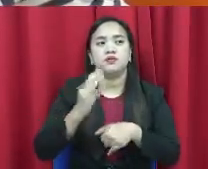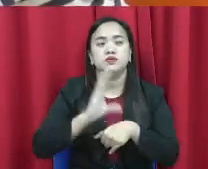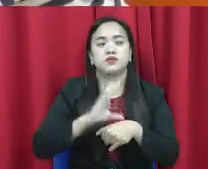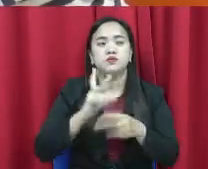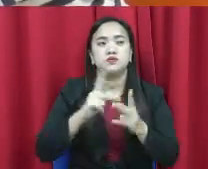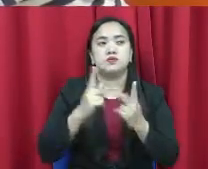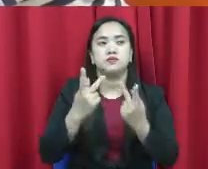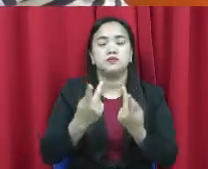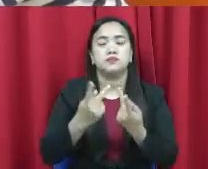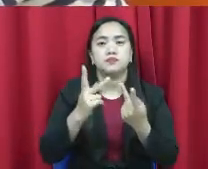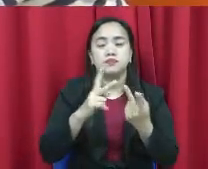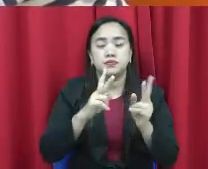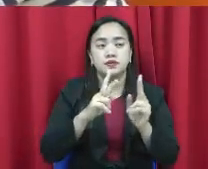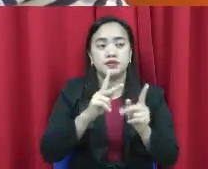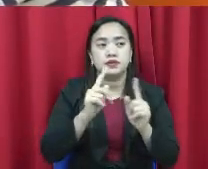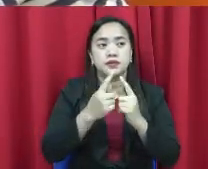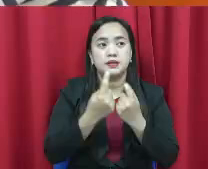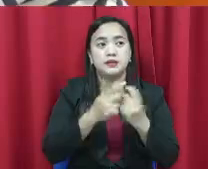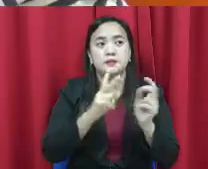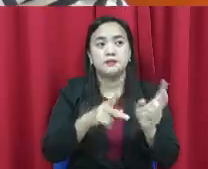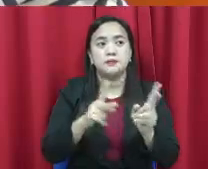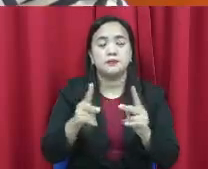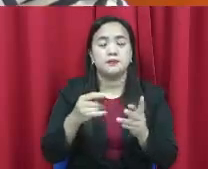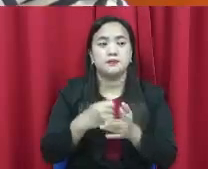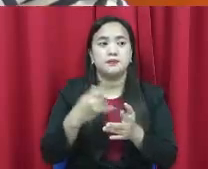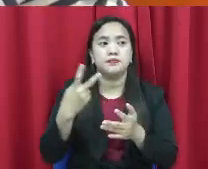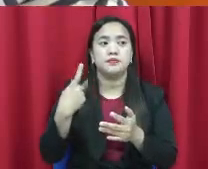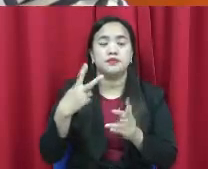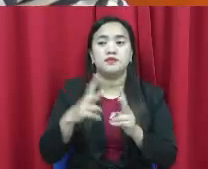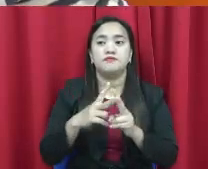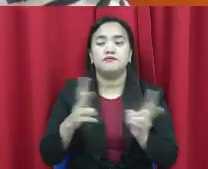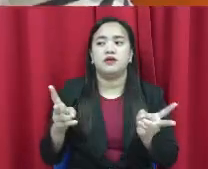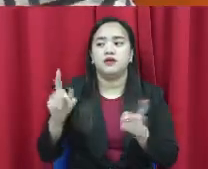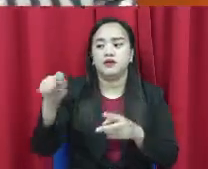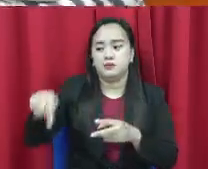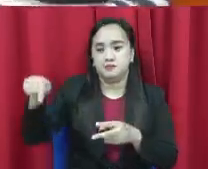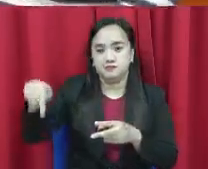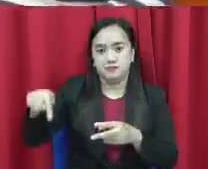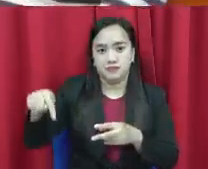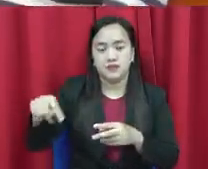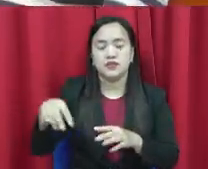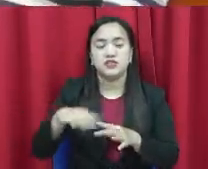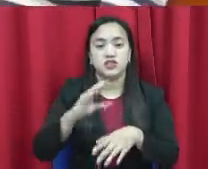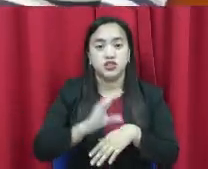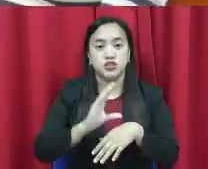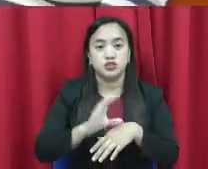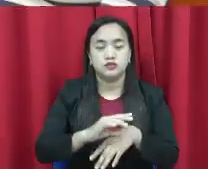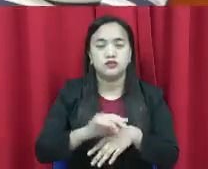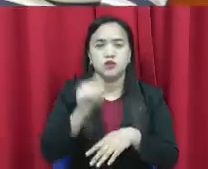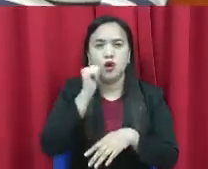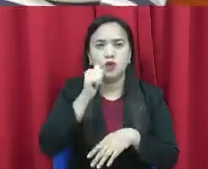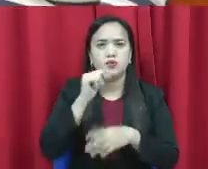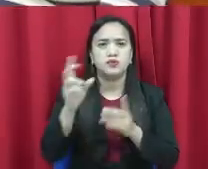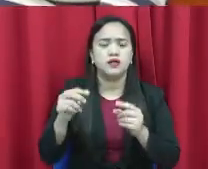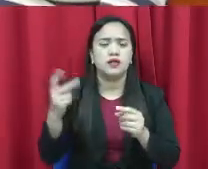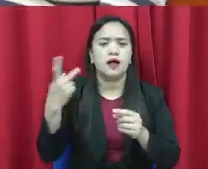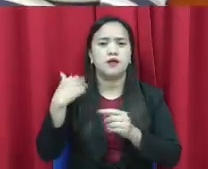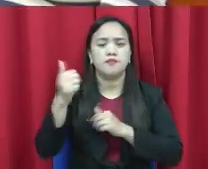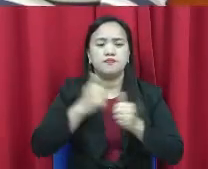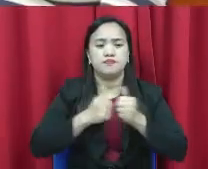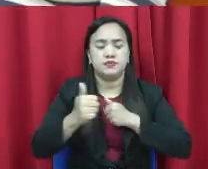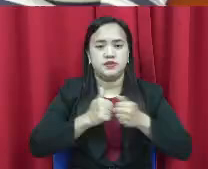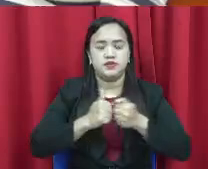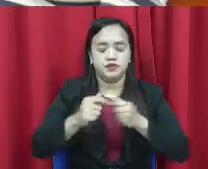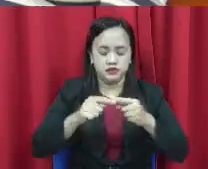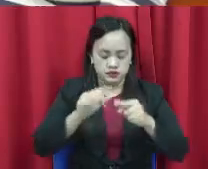Mayon na pong programang team prep actual pa po dito na ginagawa po namin actual pa po Ian na ginagawa po dito sa sa